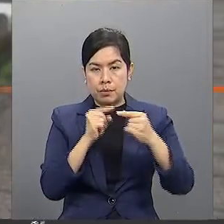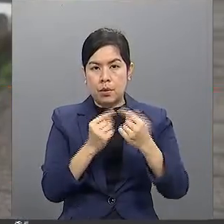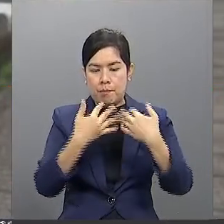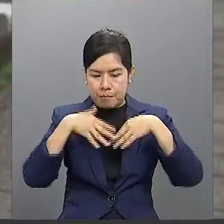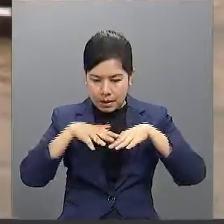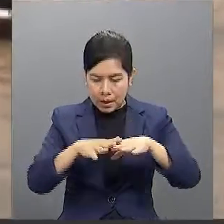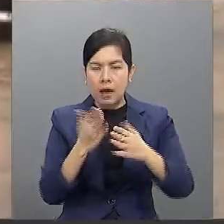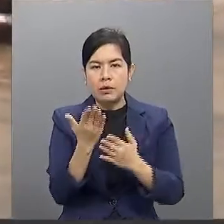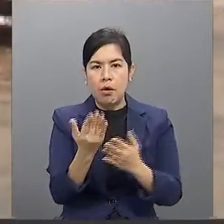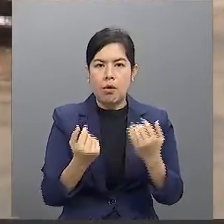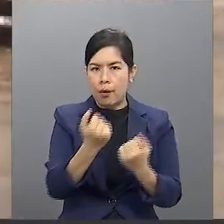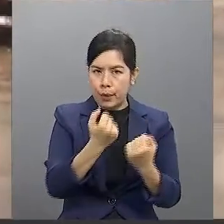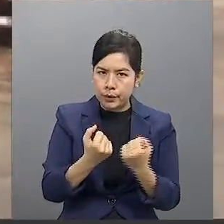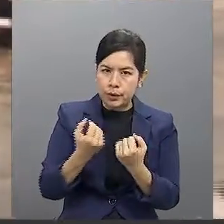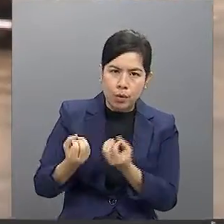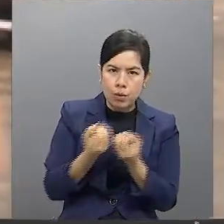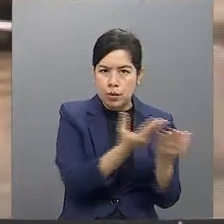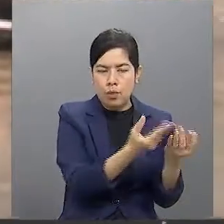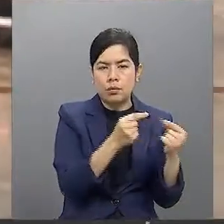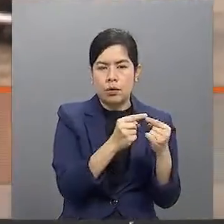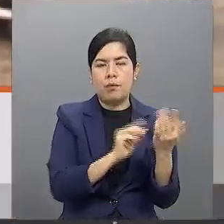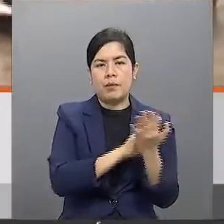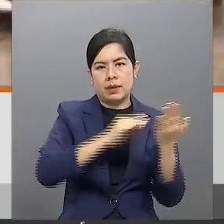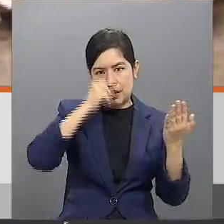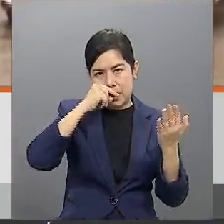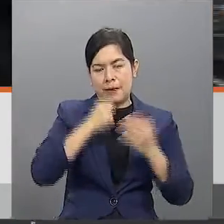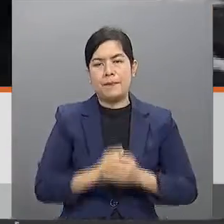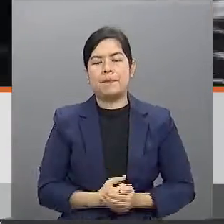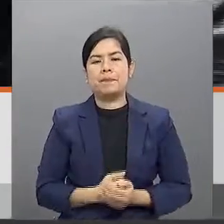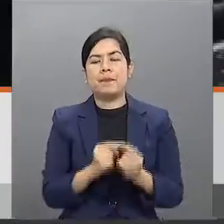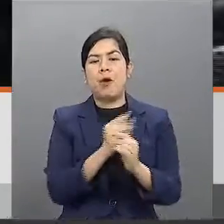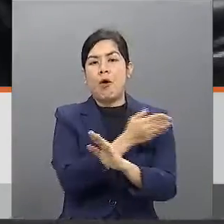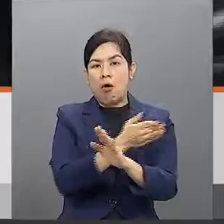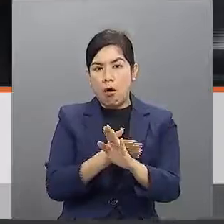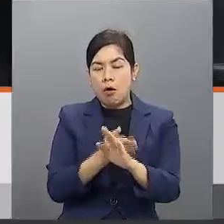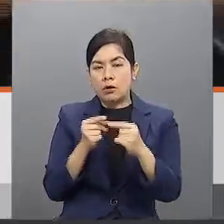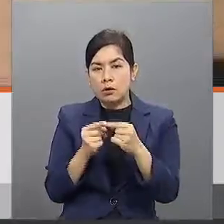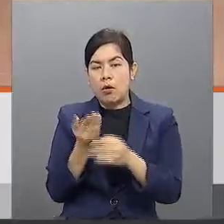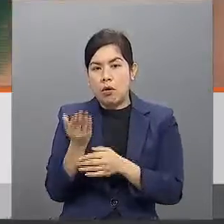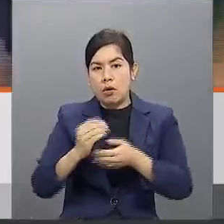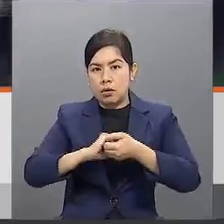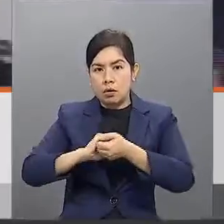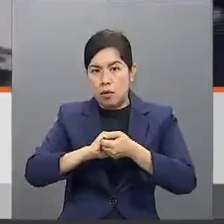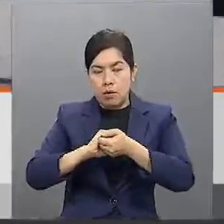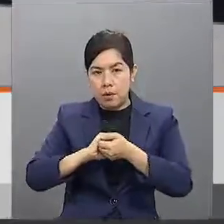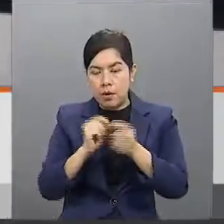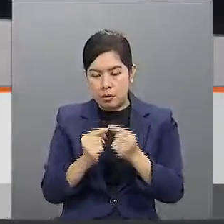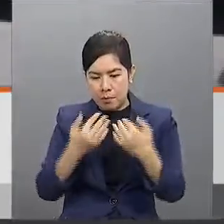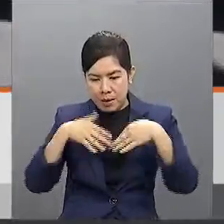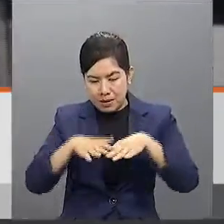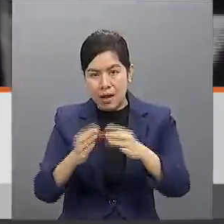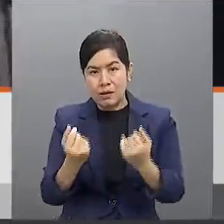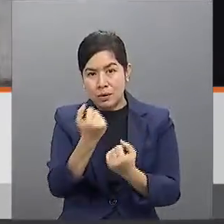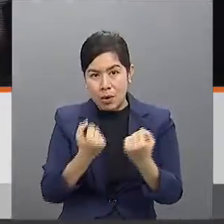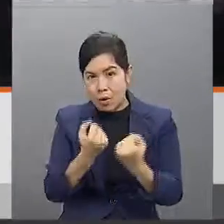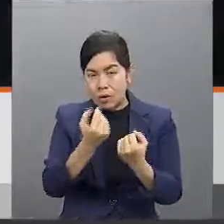ค่ะ โดยก่อนหน้านี้เจ้าหน้าที่สามารถประสานงานและนำรถยนต์ออกมาได้125คันแต่ก็ยังพบว่